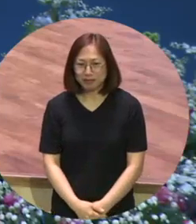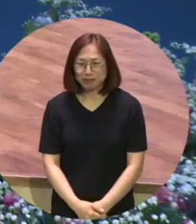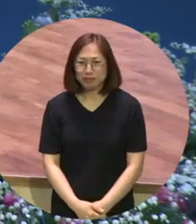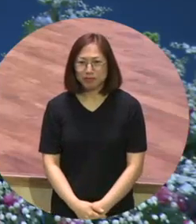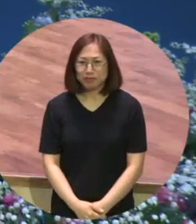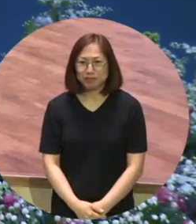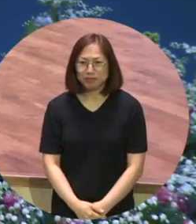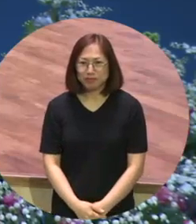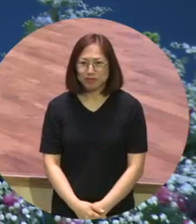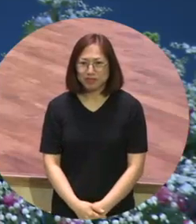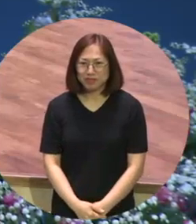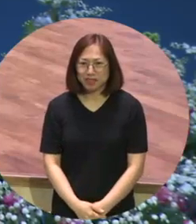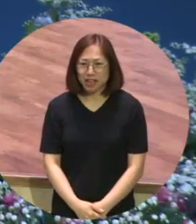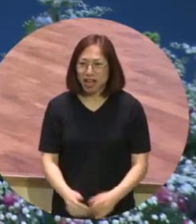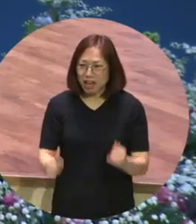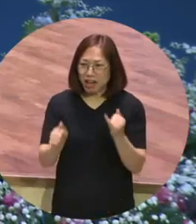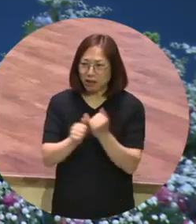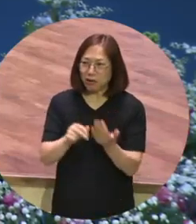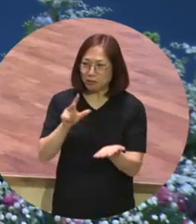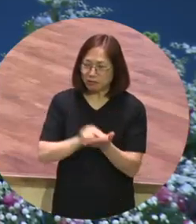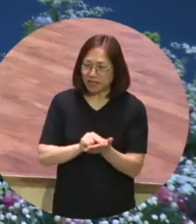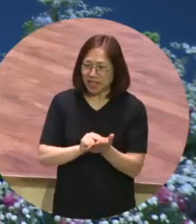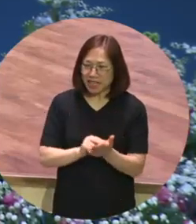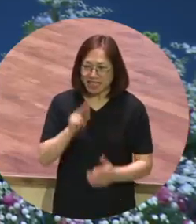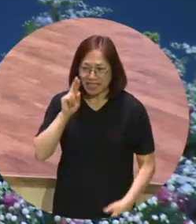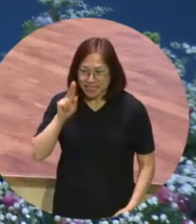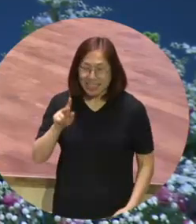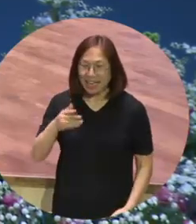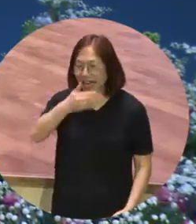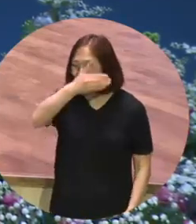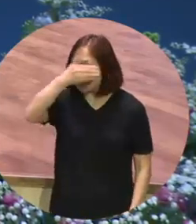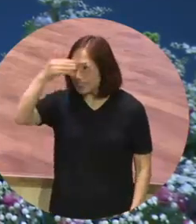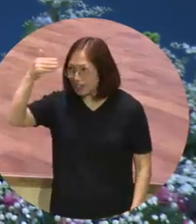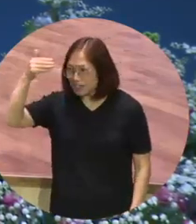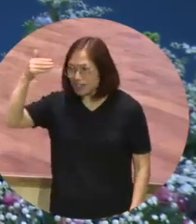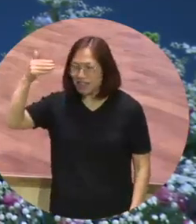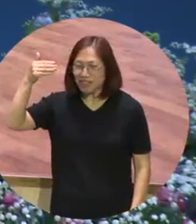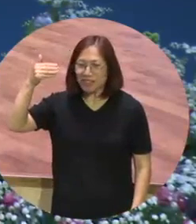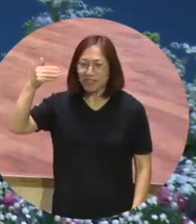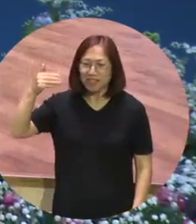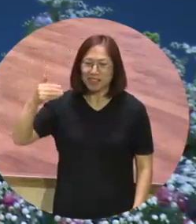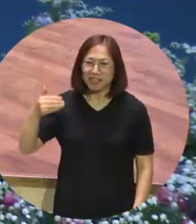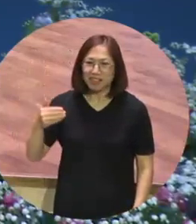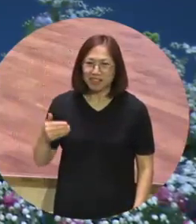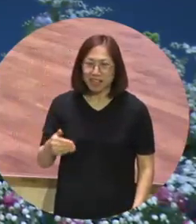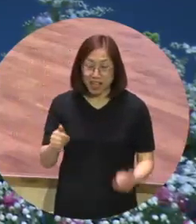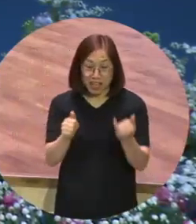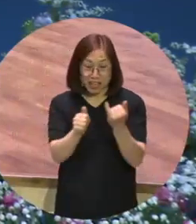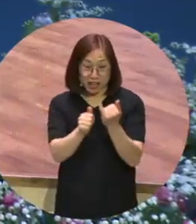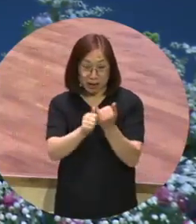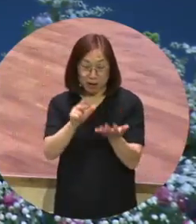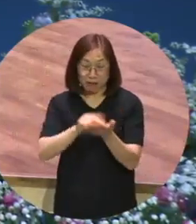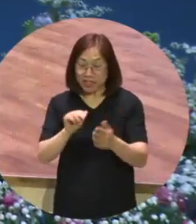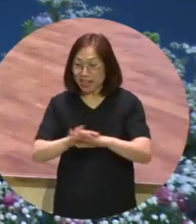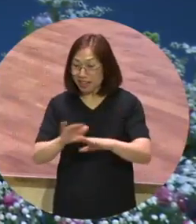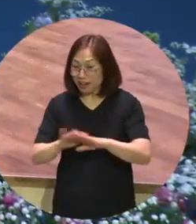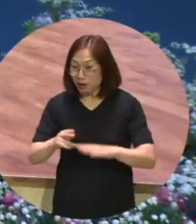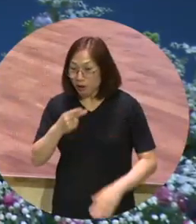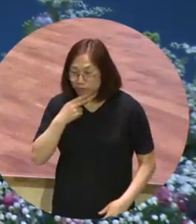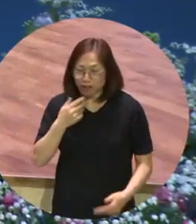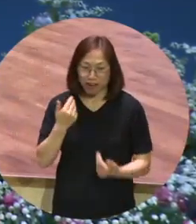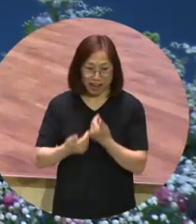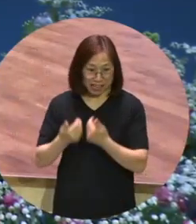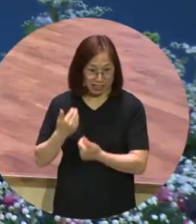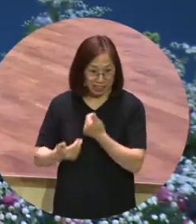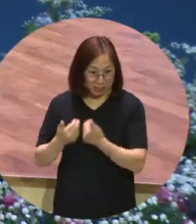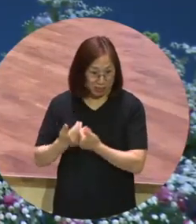이런 지금 심각한 현장 속에서 앞으로 여러분이 뭐 결혼 하나를 해결 못해가 이렇게 갈등하는